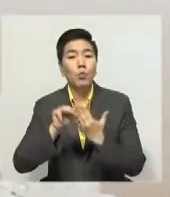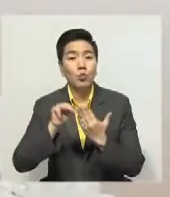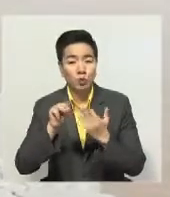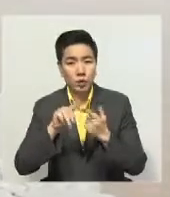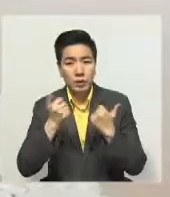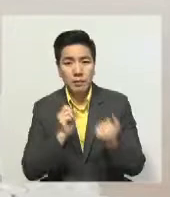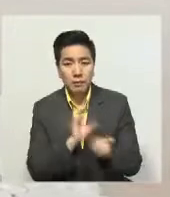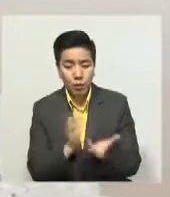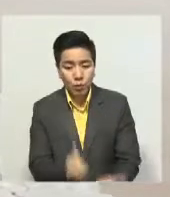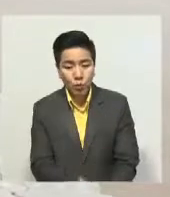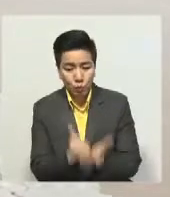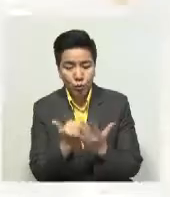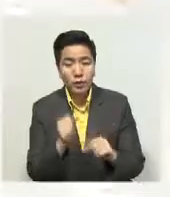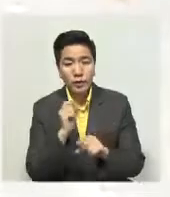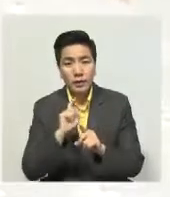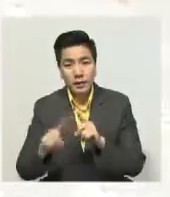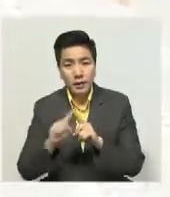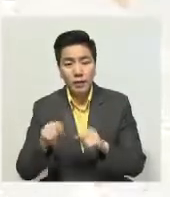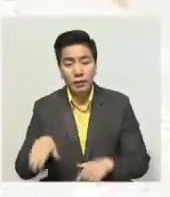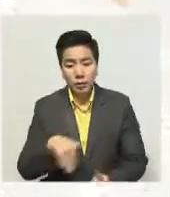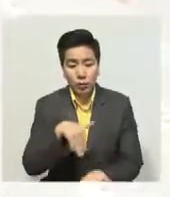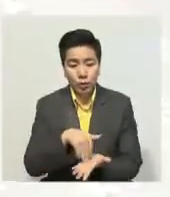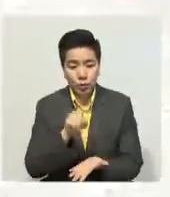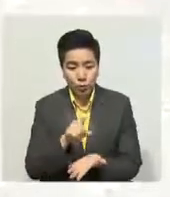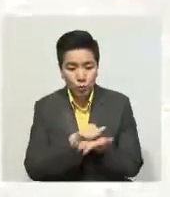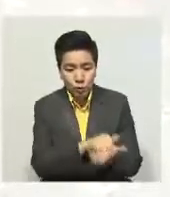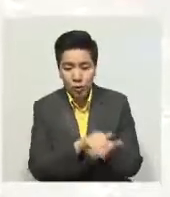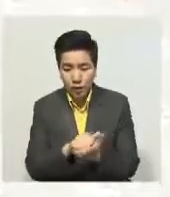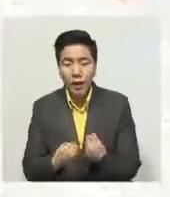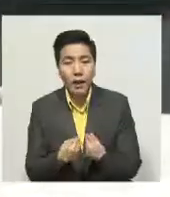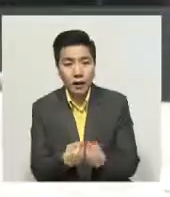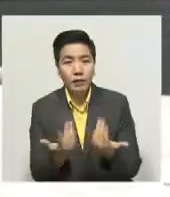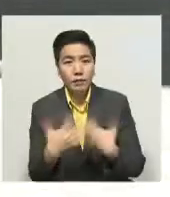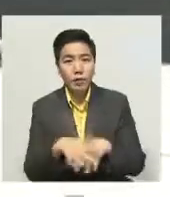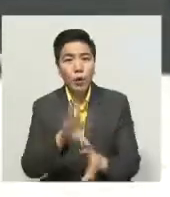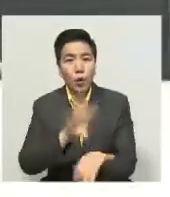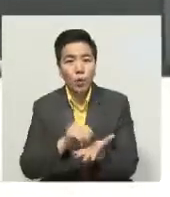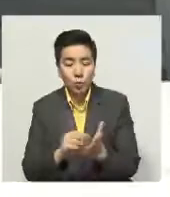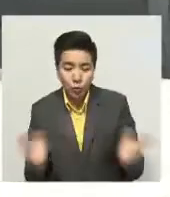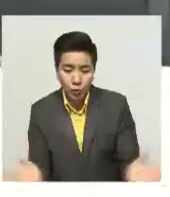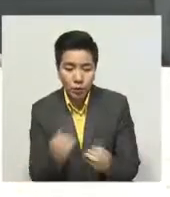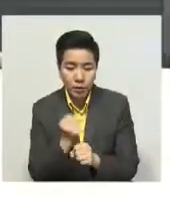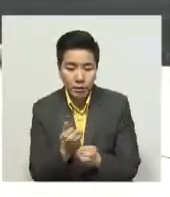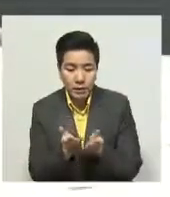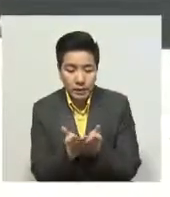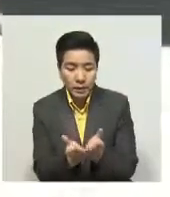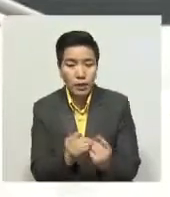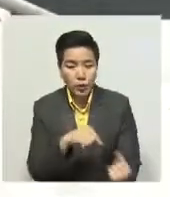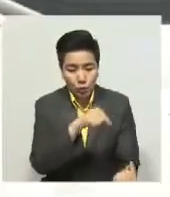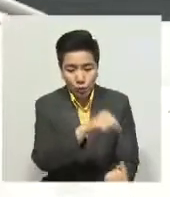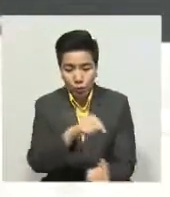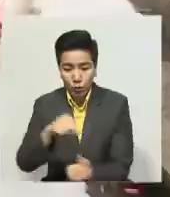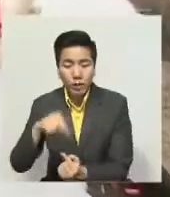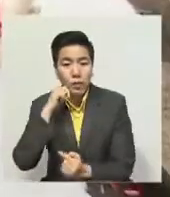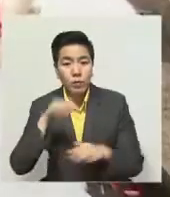ตรียมมาตรการช่วยเหลือตั้งจุดบริการร่วมหลายหน่วยงานนะคะประสานข้อมูลสนับสนุนเรือท้องแบนประจำจุดน้ำท่ว